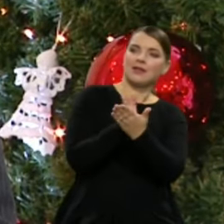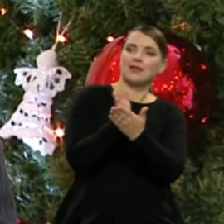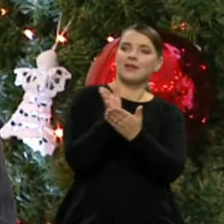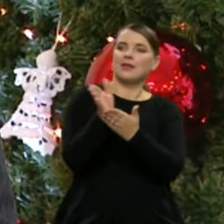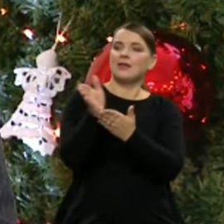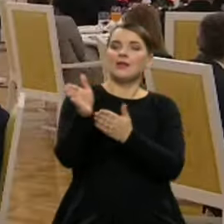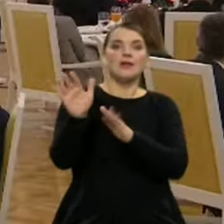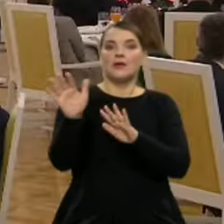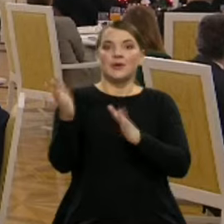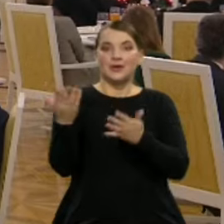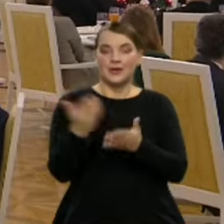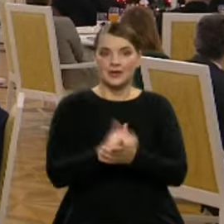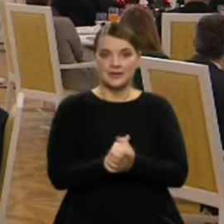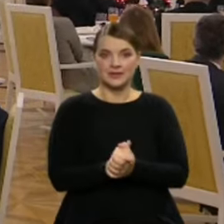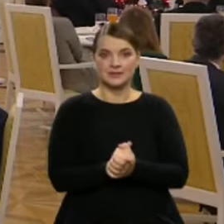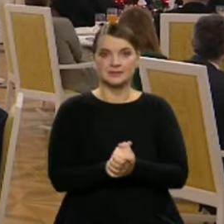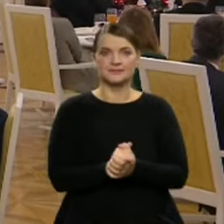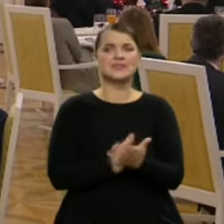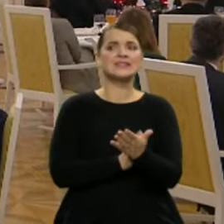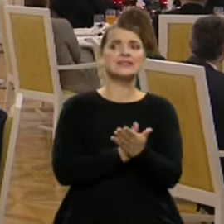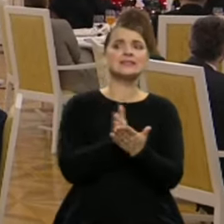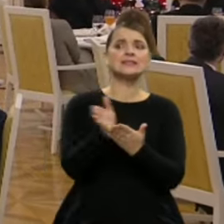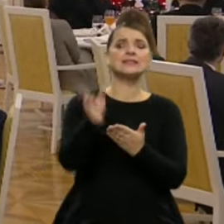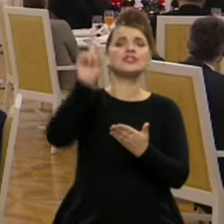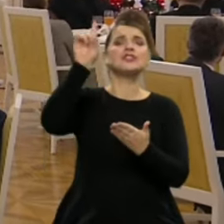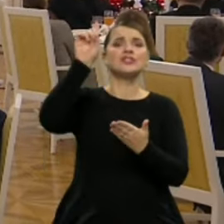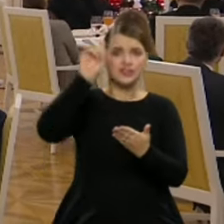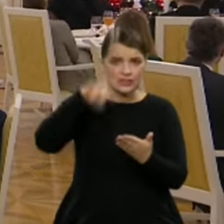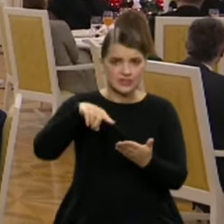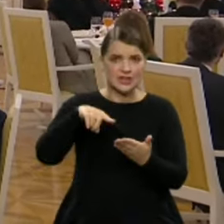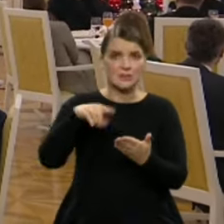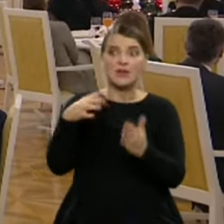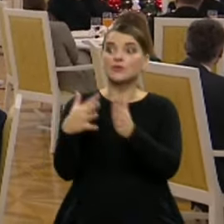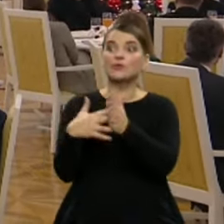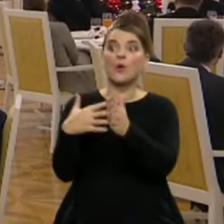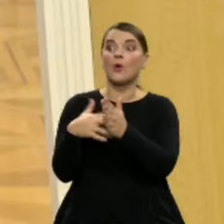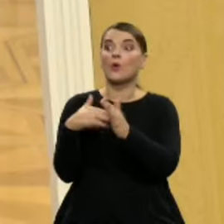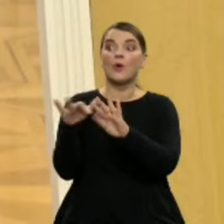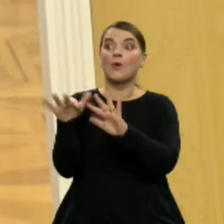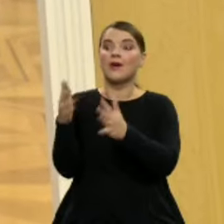taip. Žinai kryptį, bet nežinai, kas nutiks.